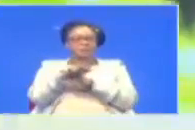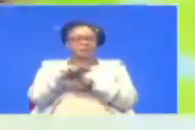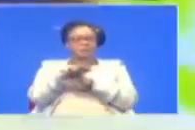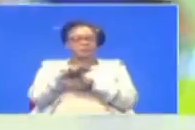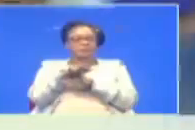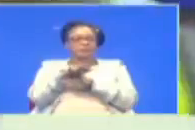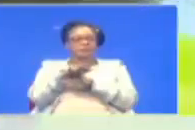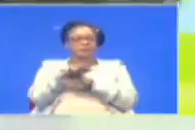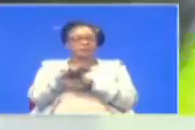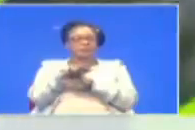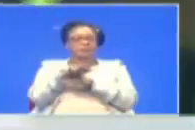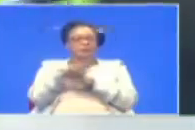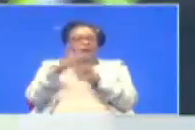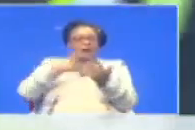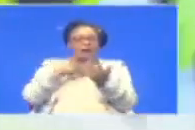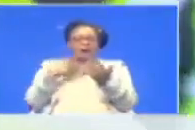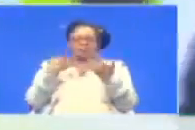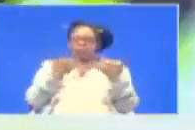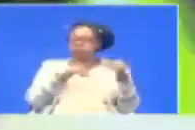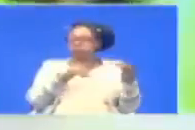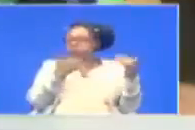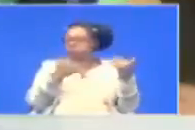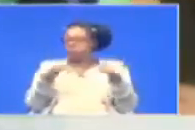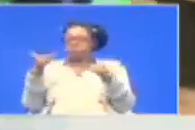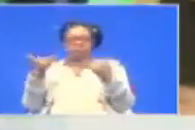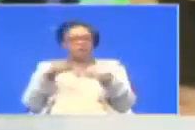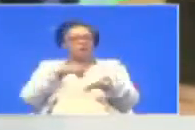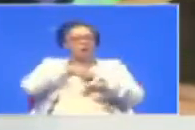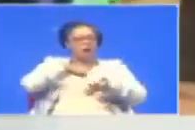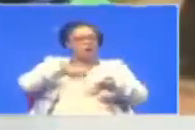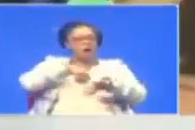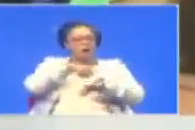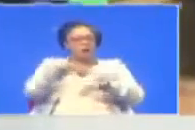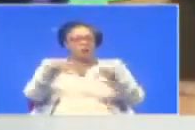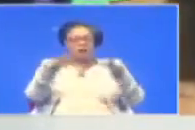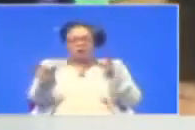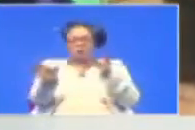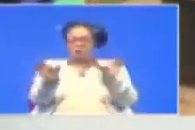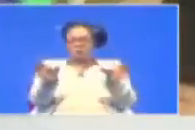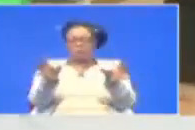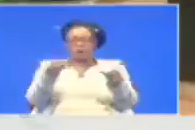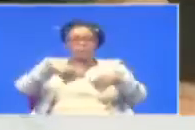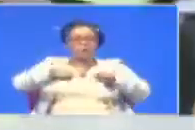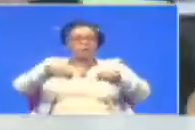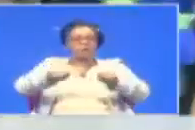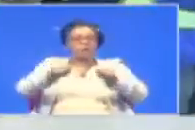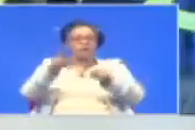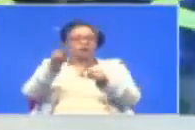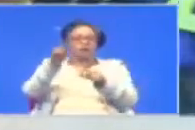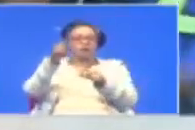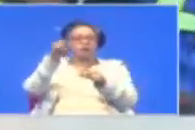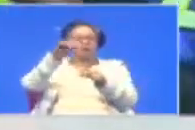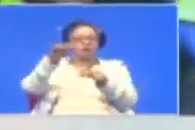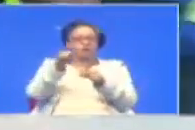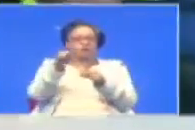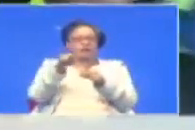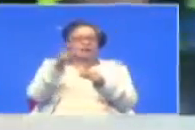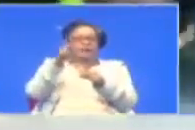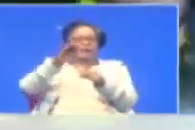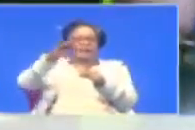Kwingineko kulishuhudiwa makabiliano kwa saa kadhaa hii leo kati ya makundi mawili ya wahudumu wa bodaboda mjini Kutus katika kaunti ya